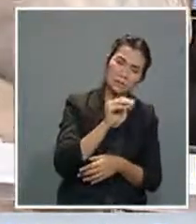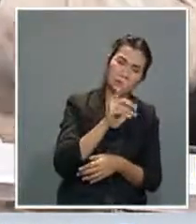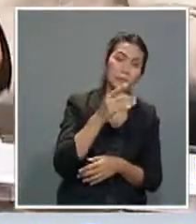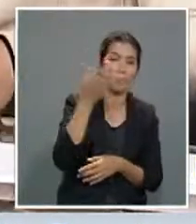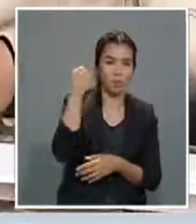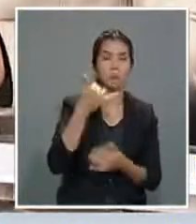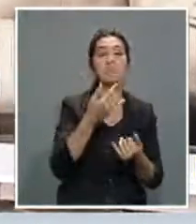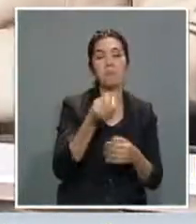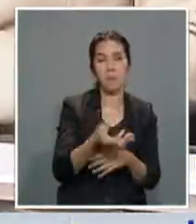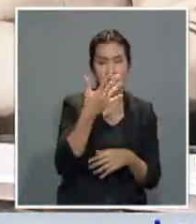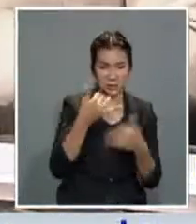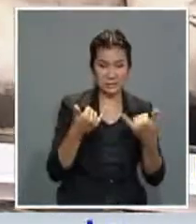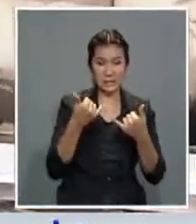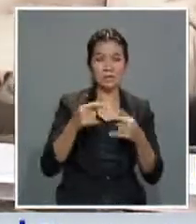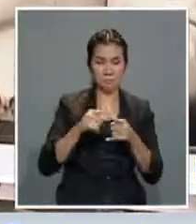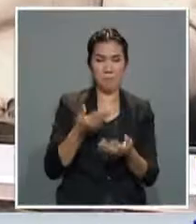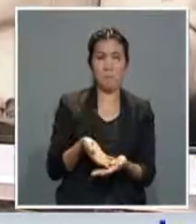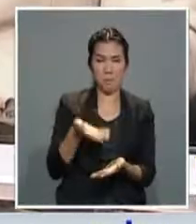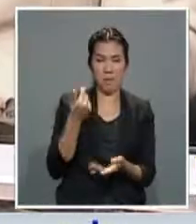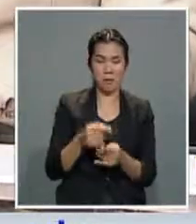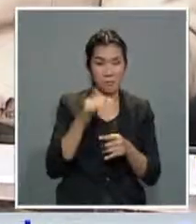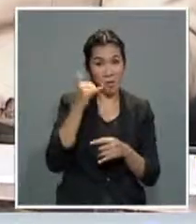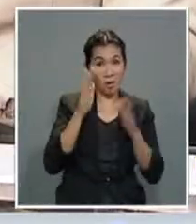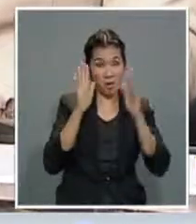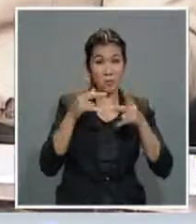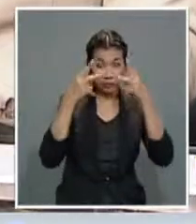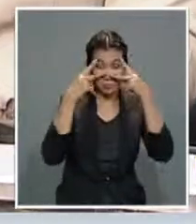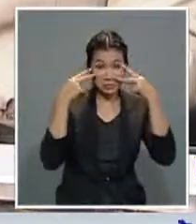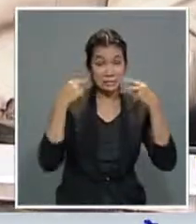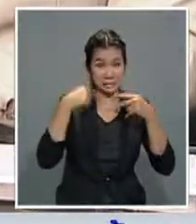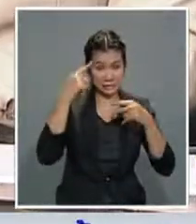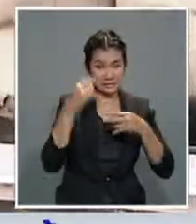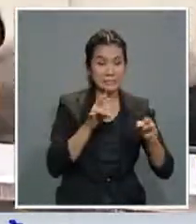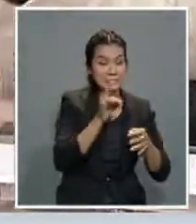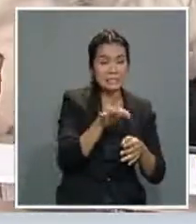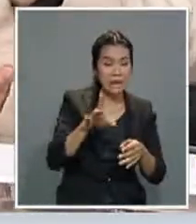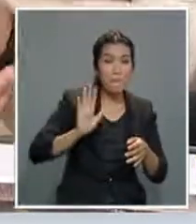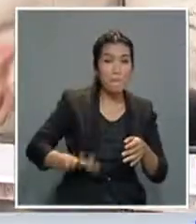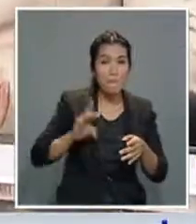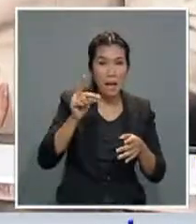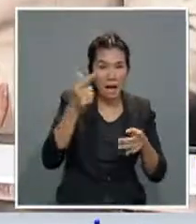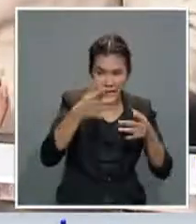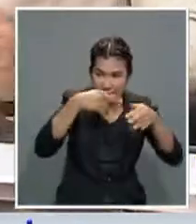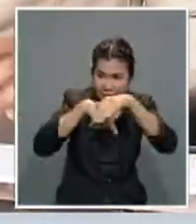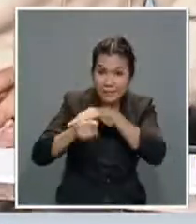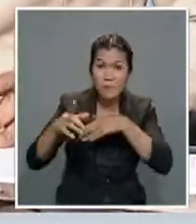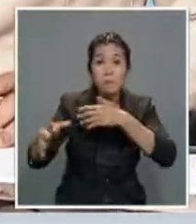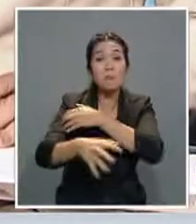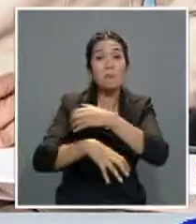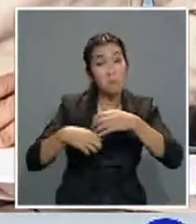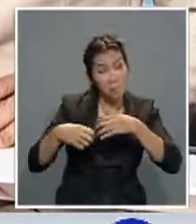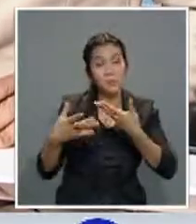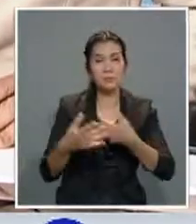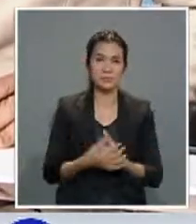แต่เป็นไปได้นะ นั่นแหละ ของผลไม้แพง แล้ วคนร้ายอาจจะคิดว่า เป็นไปได้ นะวางยาหมาแล้วอาจจะไปขโมยอะไรพวกนี้นะ